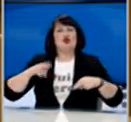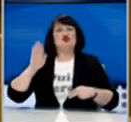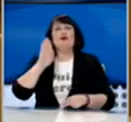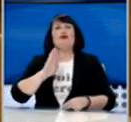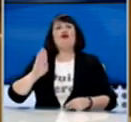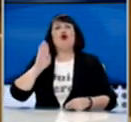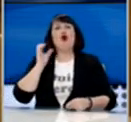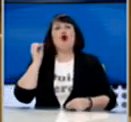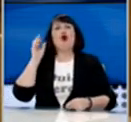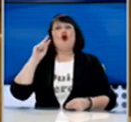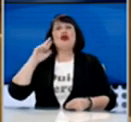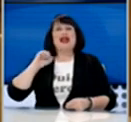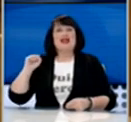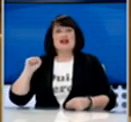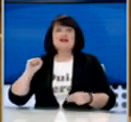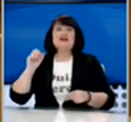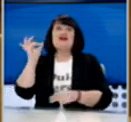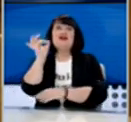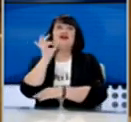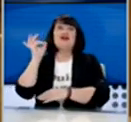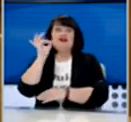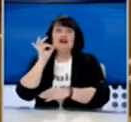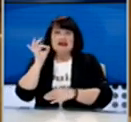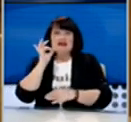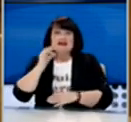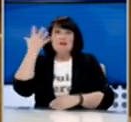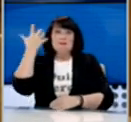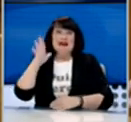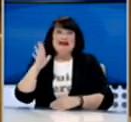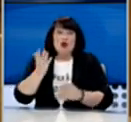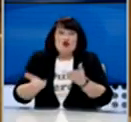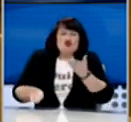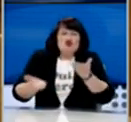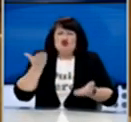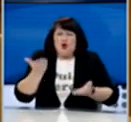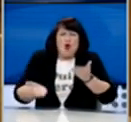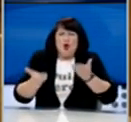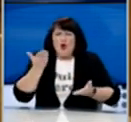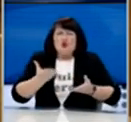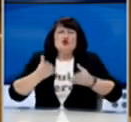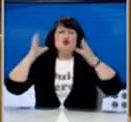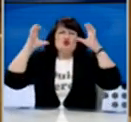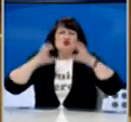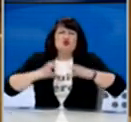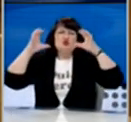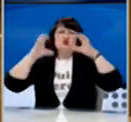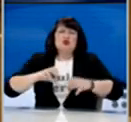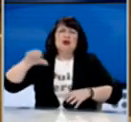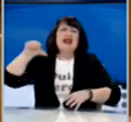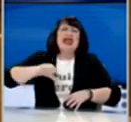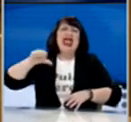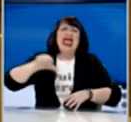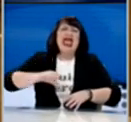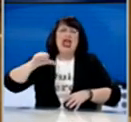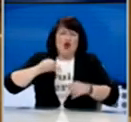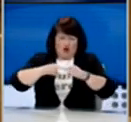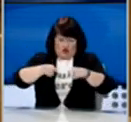φύση που κατέβασε όπως είπατε κύριε υπουργέ 500 τό νερό το στρέμμα μιλάμε για πράγματα